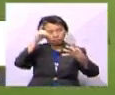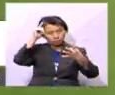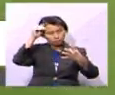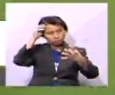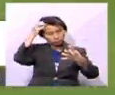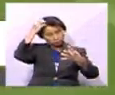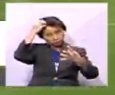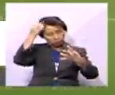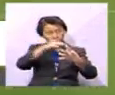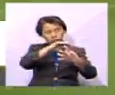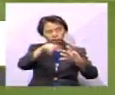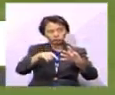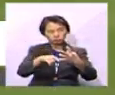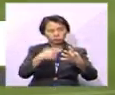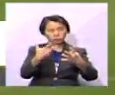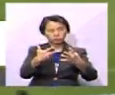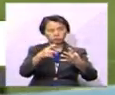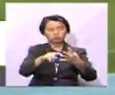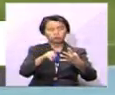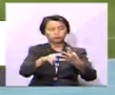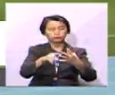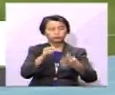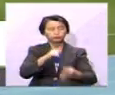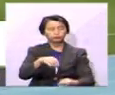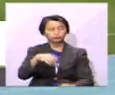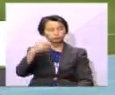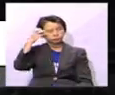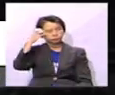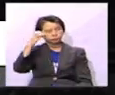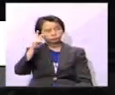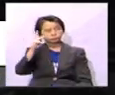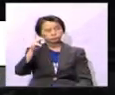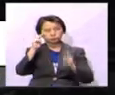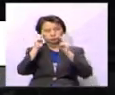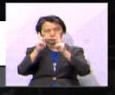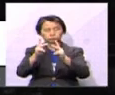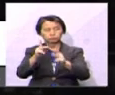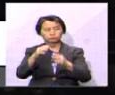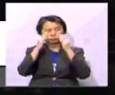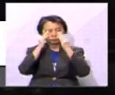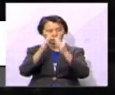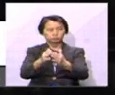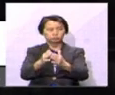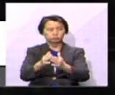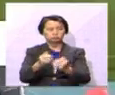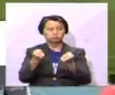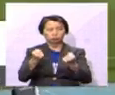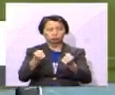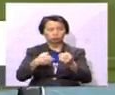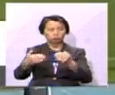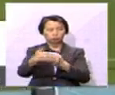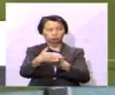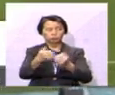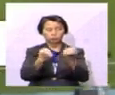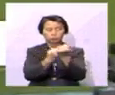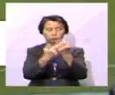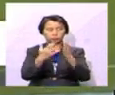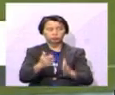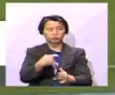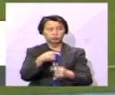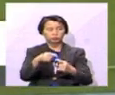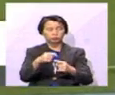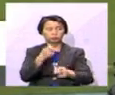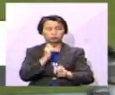tangga ke-3. Di Stadium Darul Makmur Kuantan, Tuan Rumah Pahang Tok Gajah Kendalian Dolah Saleh ampuh di hadapan penyokong sendiri